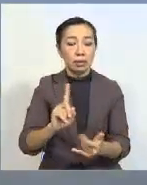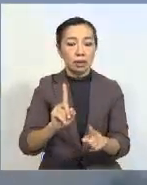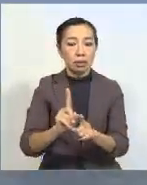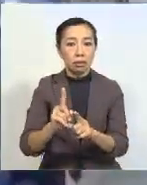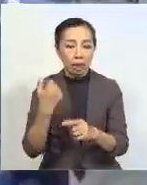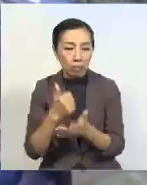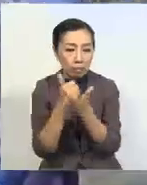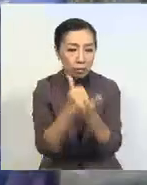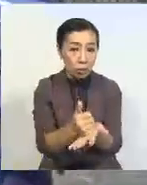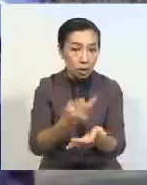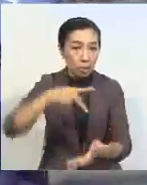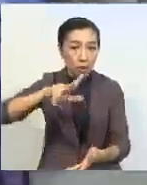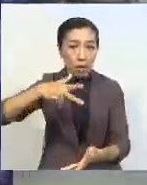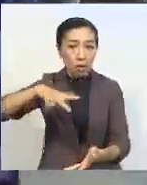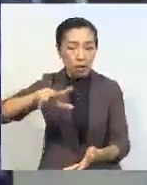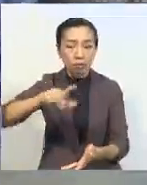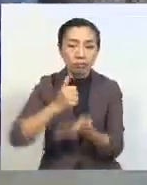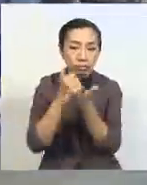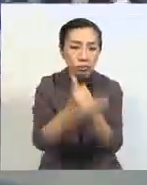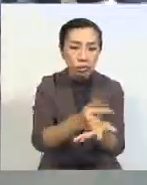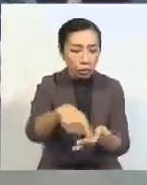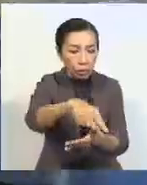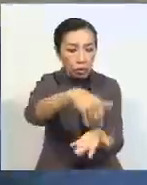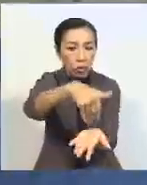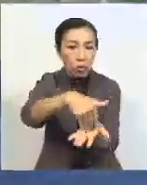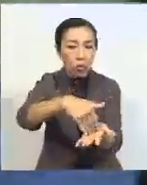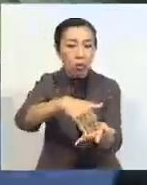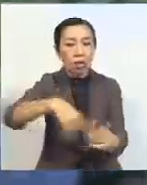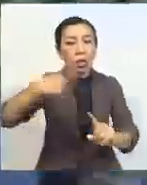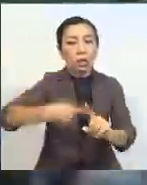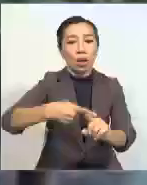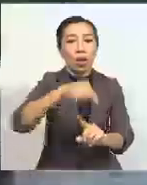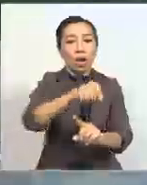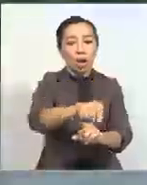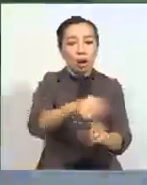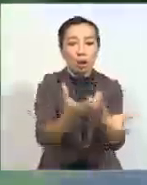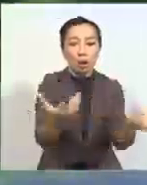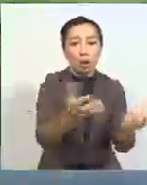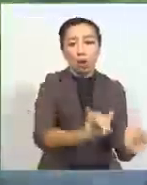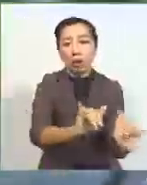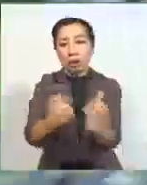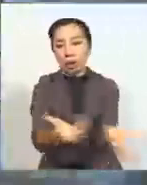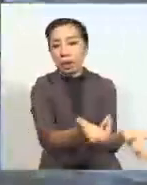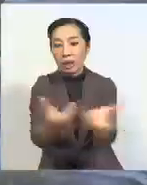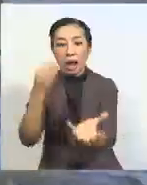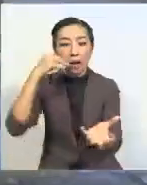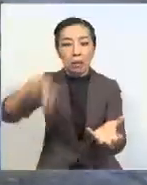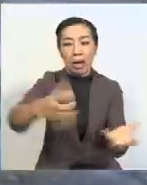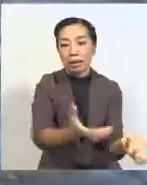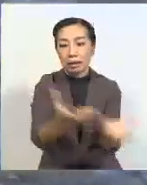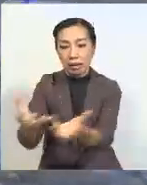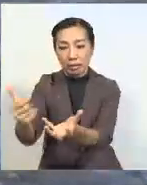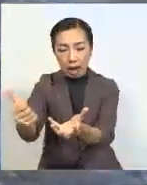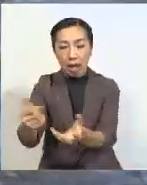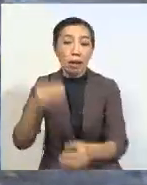าที่ไปช่วยเหลือพี่น้องที่ศูนย์พักพิงในการย้ายสิ่งของออกจากศูนย์พักพิงกลับเข้าบ้านนะคะรวมถึงให้